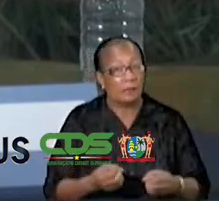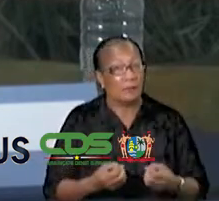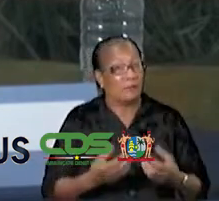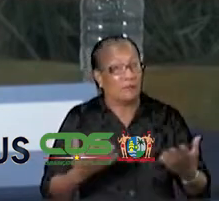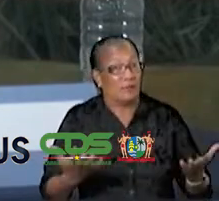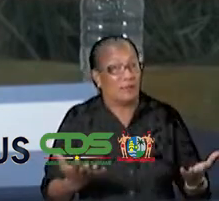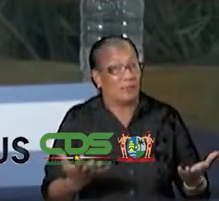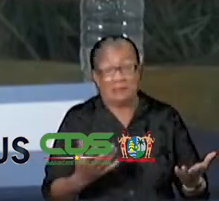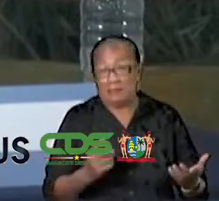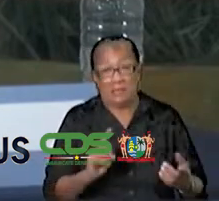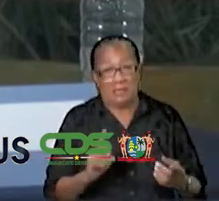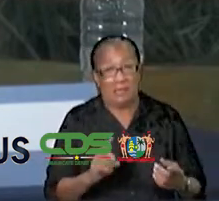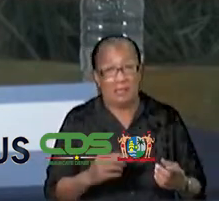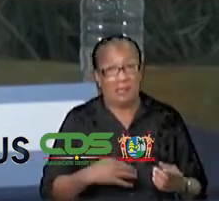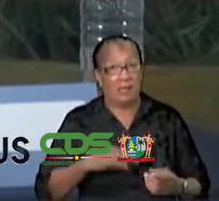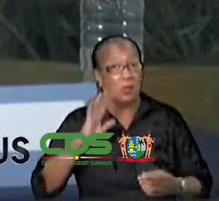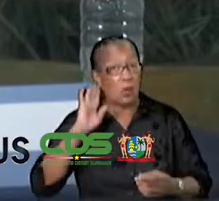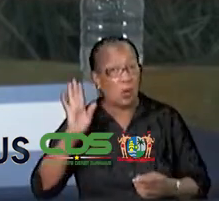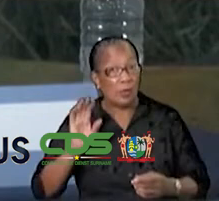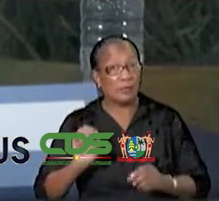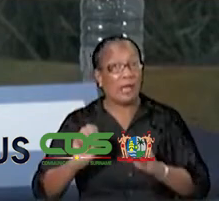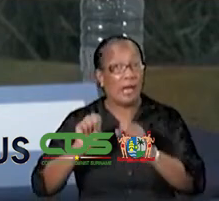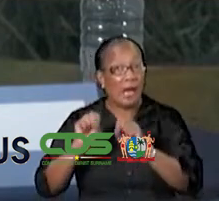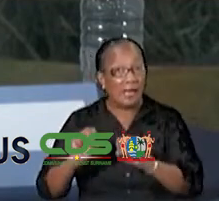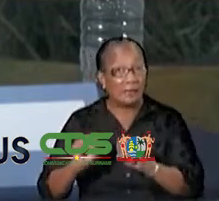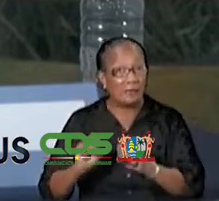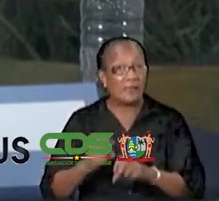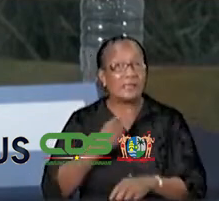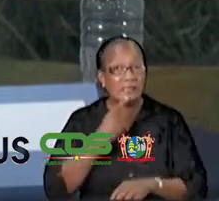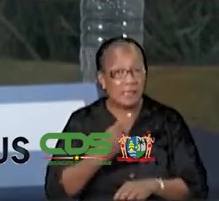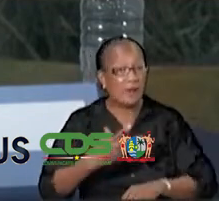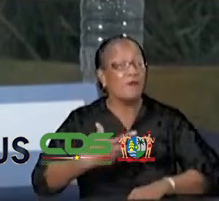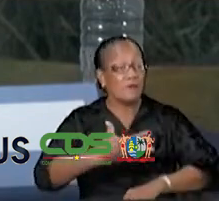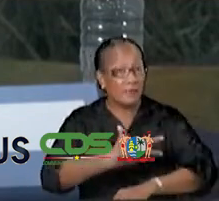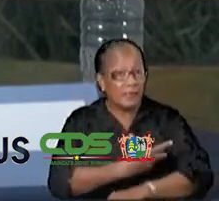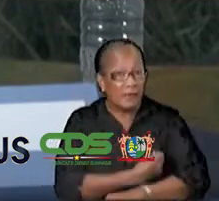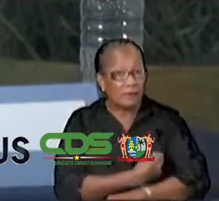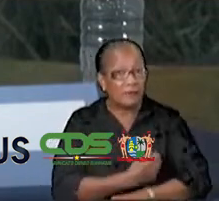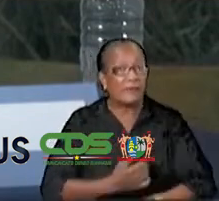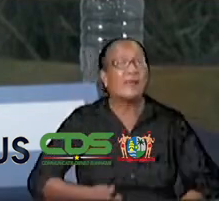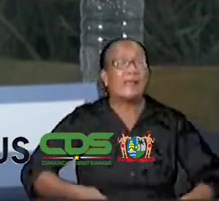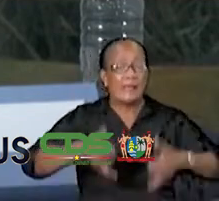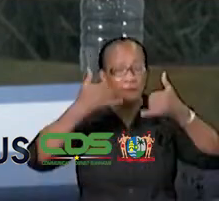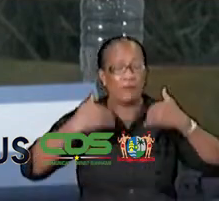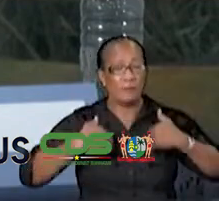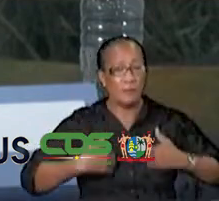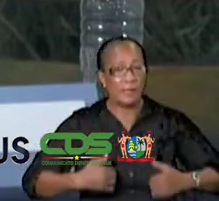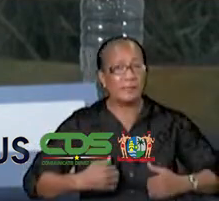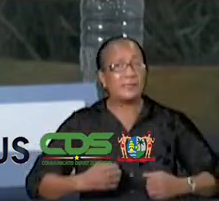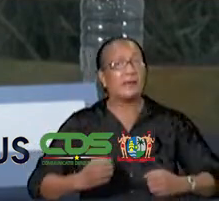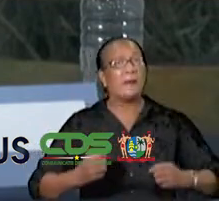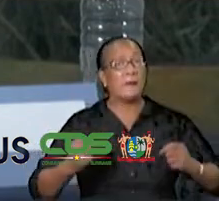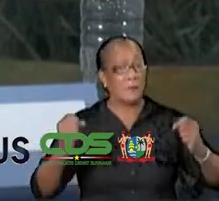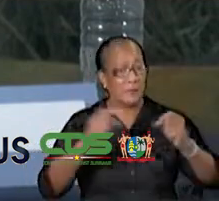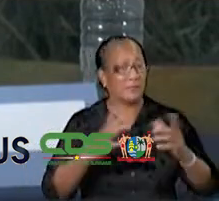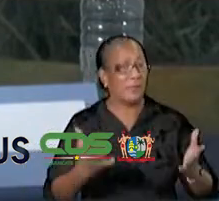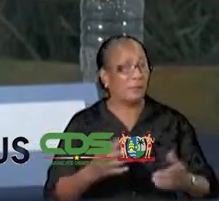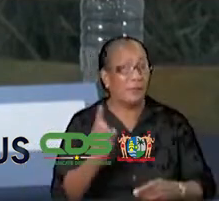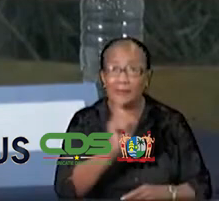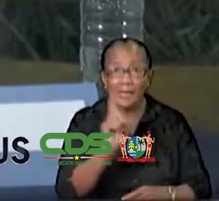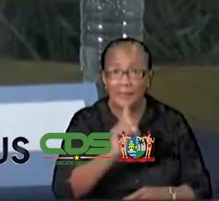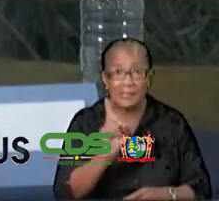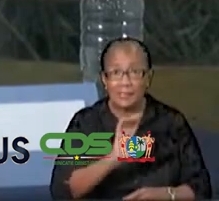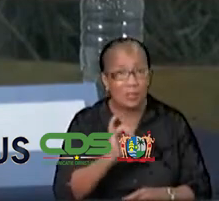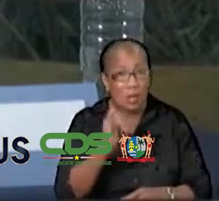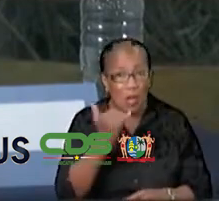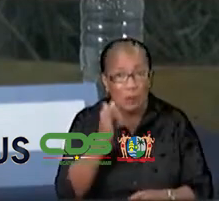het een verrassing? Nee, ik hoor de antivaxxers al zeggen, zie je, sinds dat vaccin er is, zijn er veel meer besmettingen. Maar dat is niet het